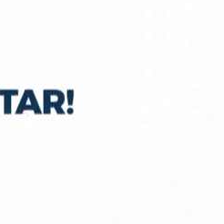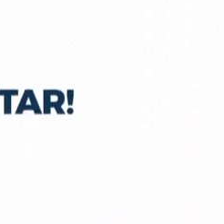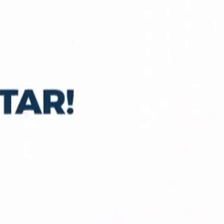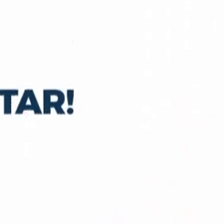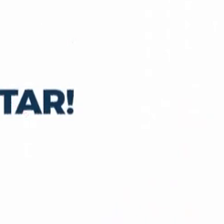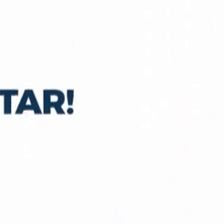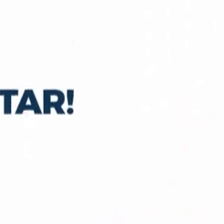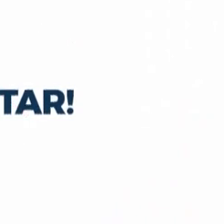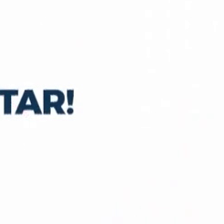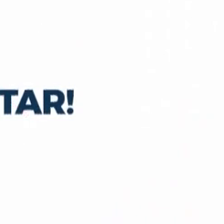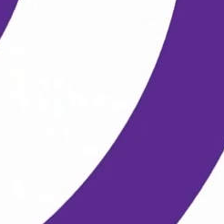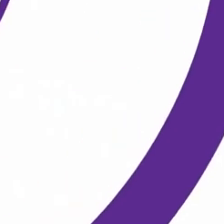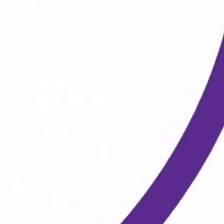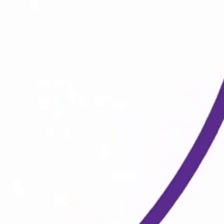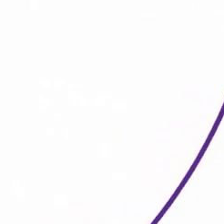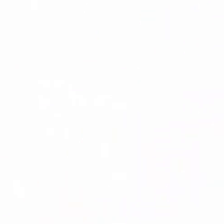KPM